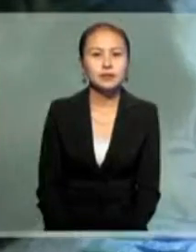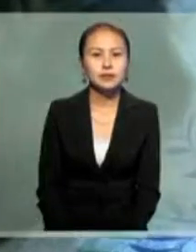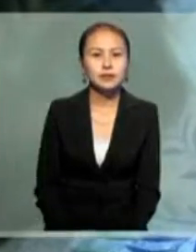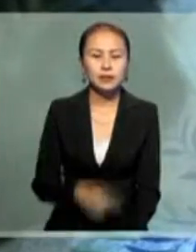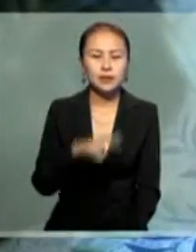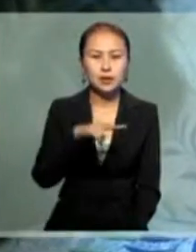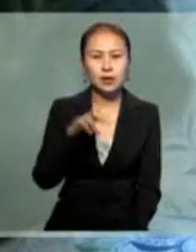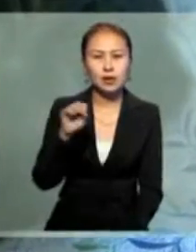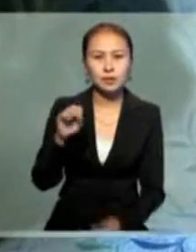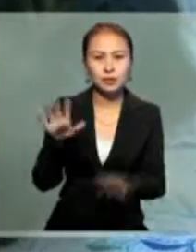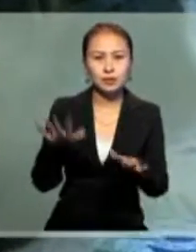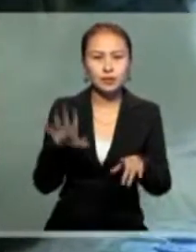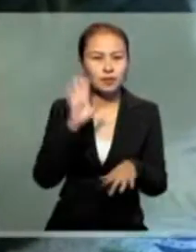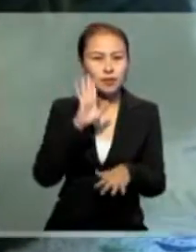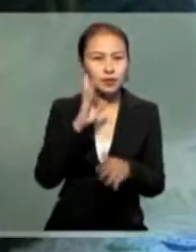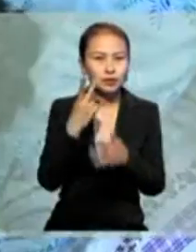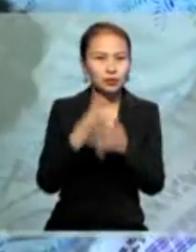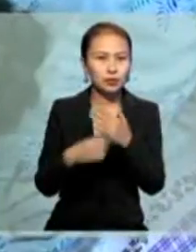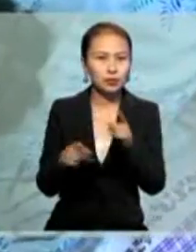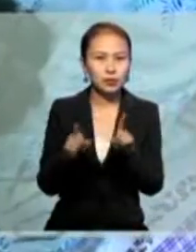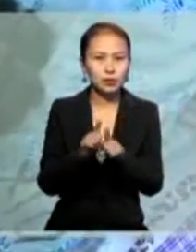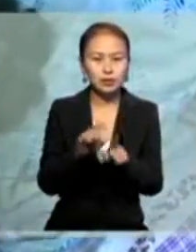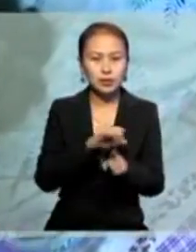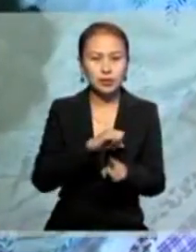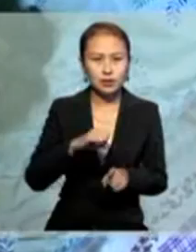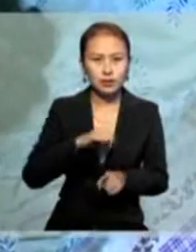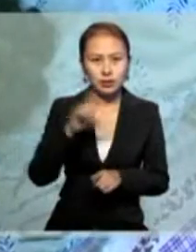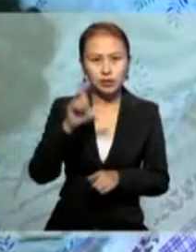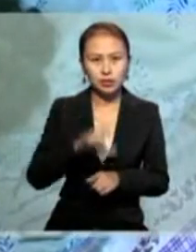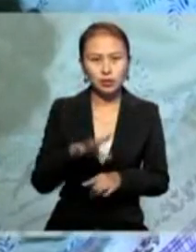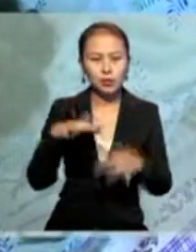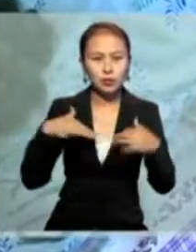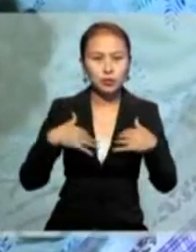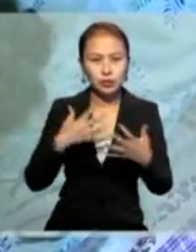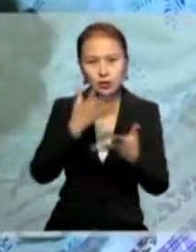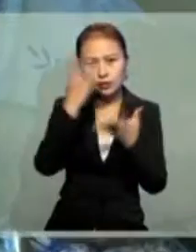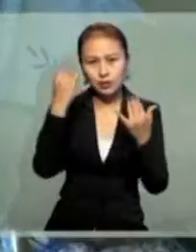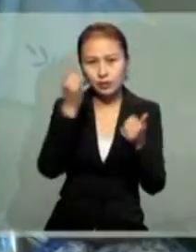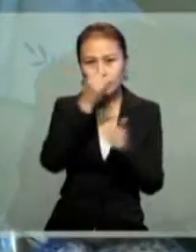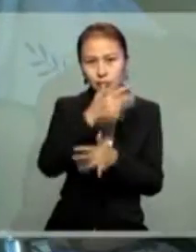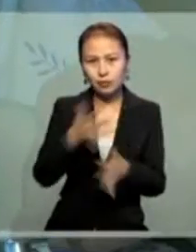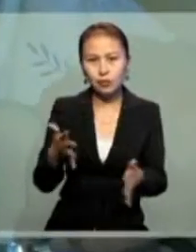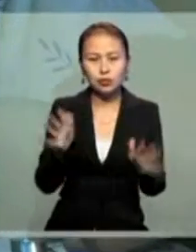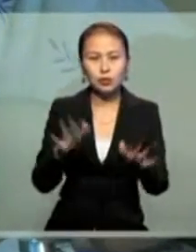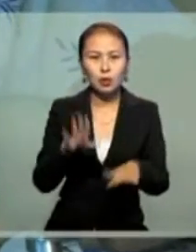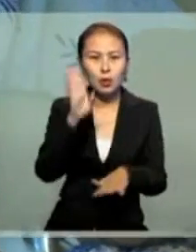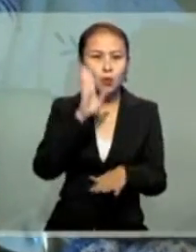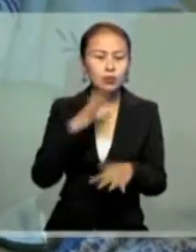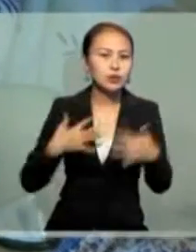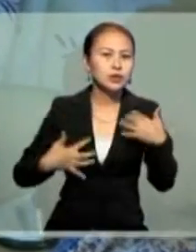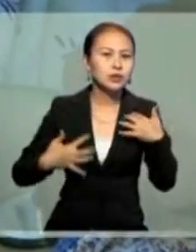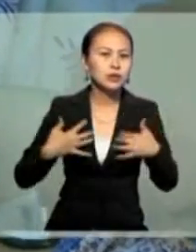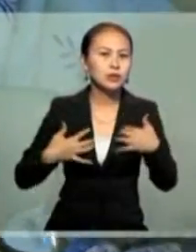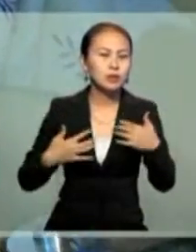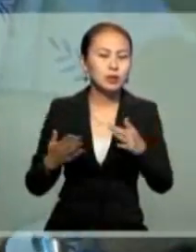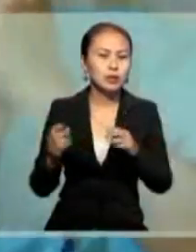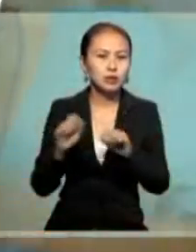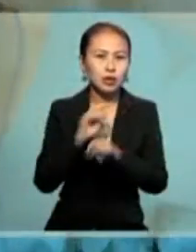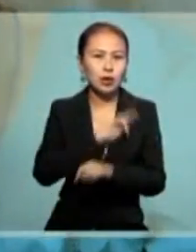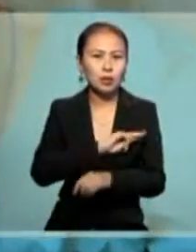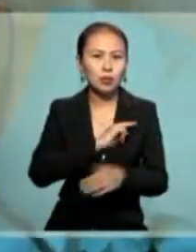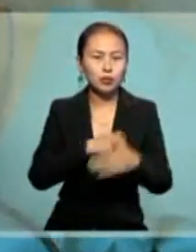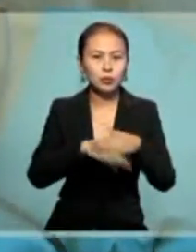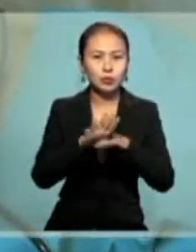Ләйлә Әбдіразақова суға құлаған көліктегі жолаушының бірі. Сол қаралы күн көз алдынан кетер емес. Таңертең жұмысқа асыққан жұрт аяғынан